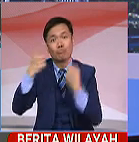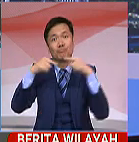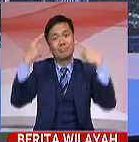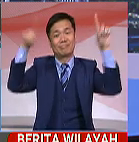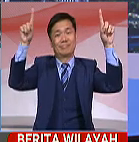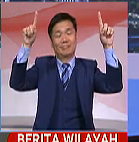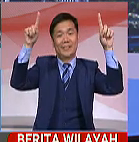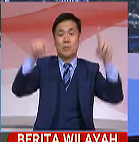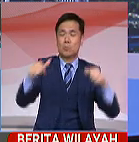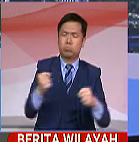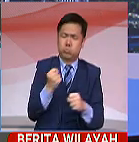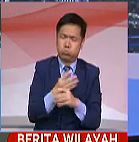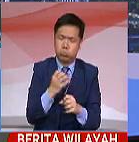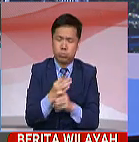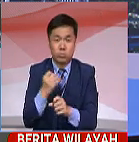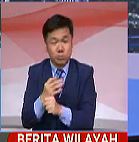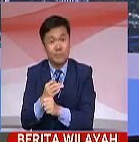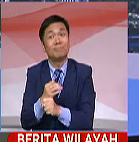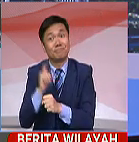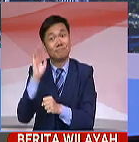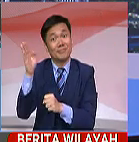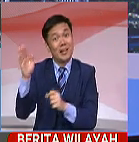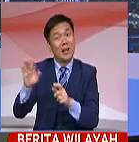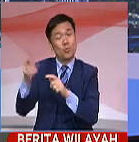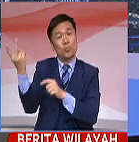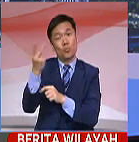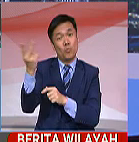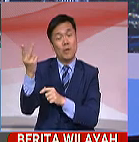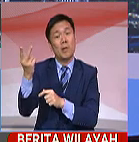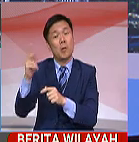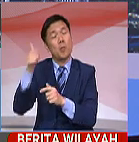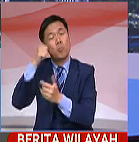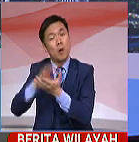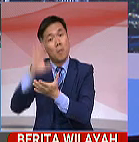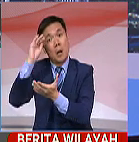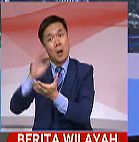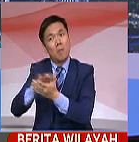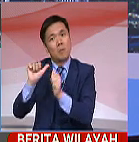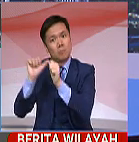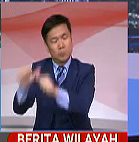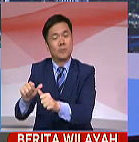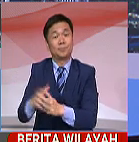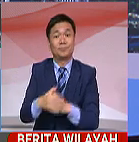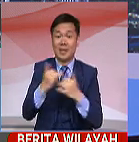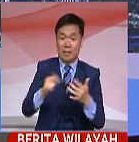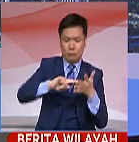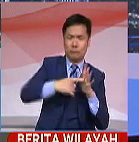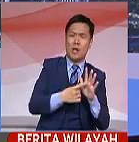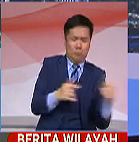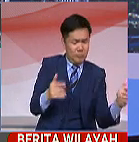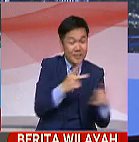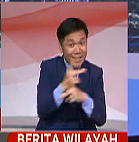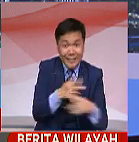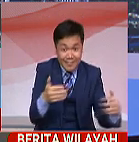membekalkan usaha dan juga semangat yang tinggi, mereka mampu melakukannya demi kelangsungan hidup. Jadi, bermula sekadar hobi, pasangan